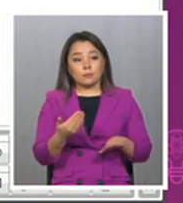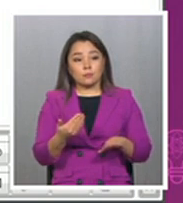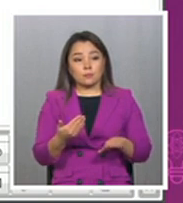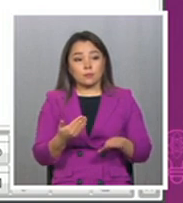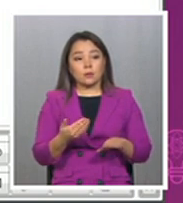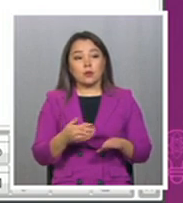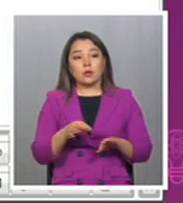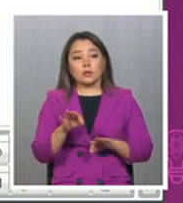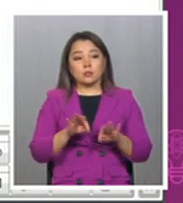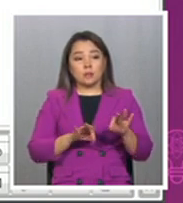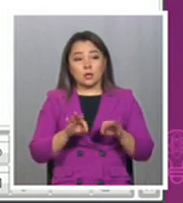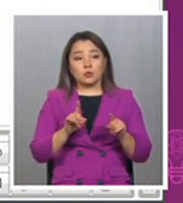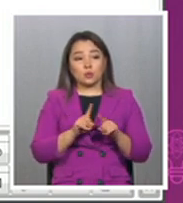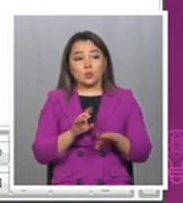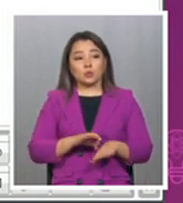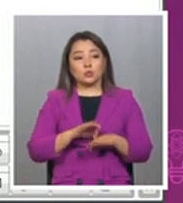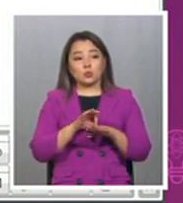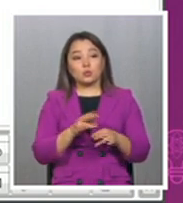траекториясын жүру үшін